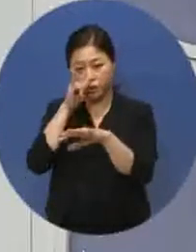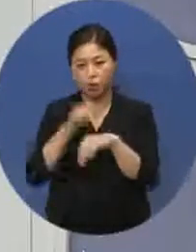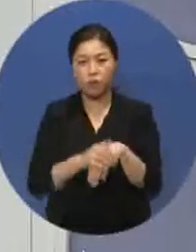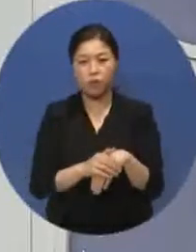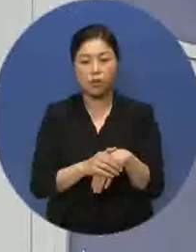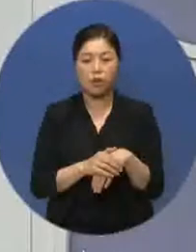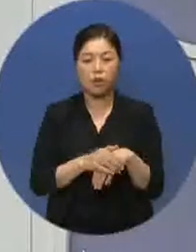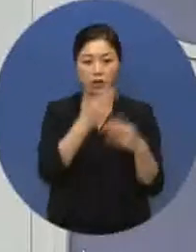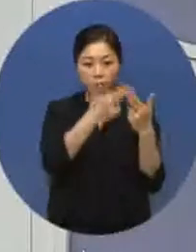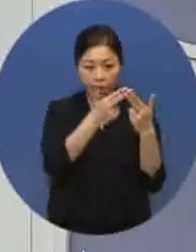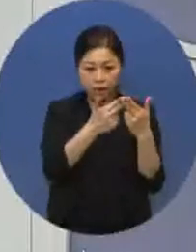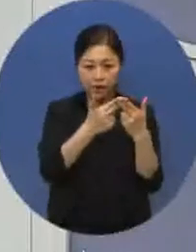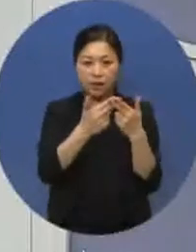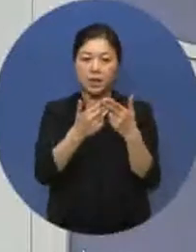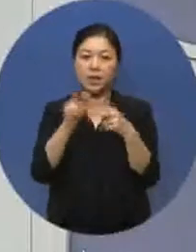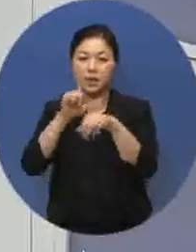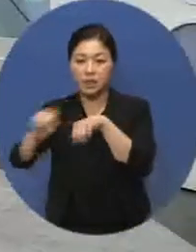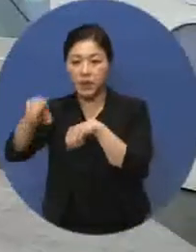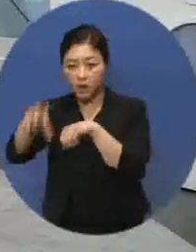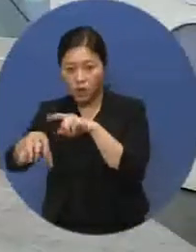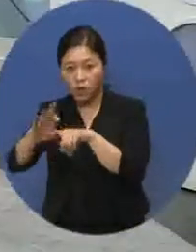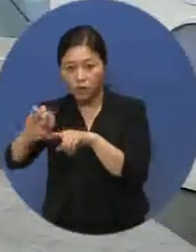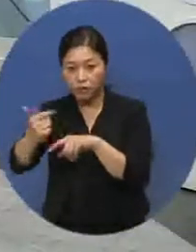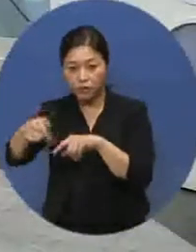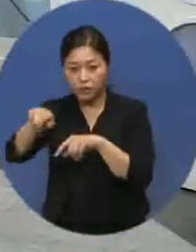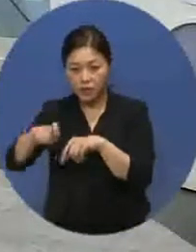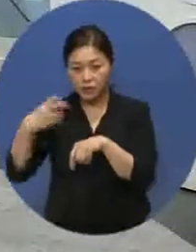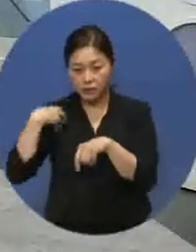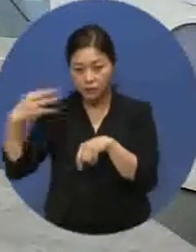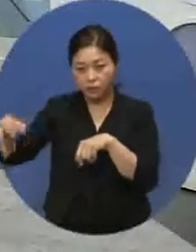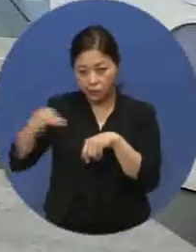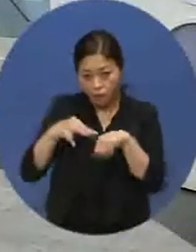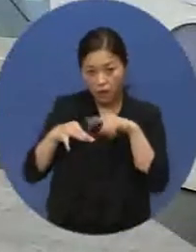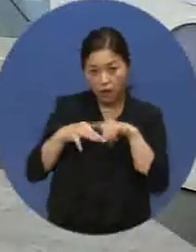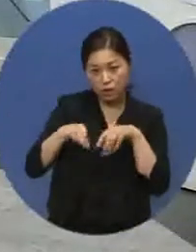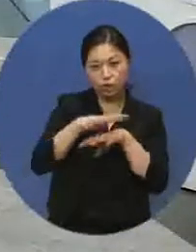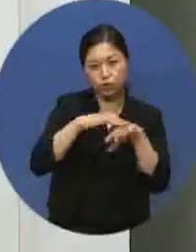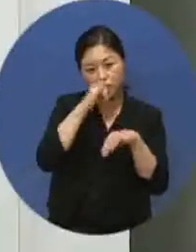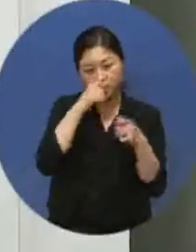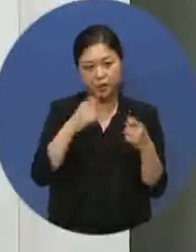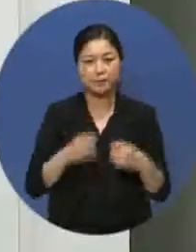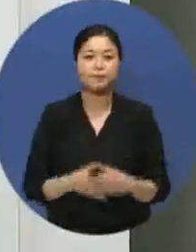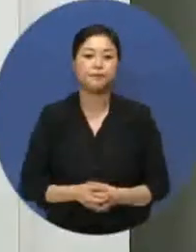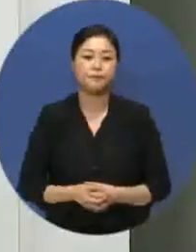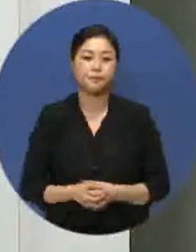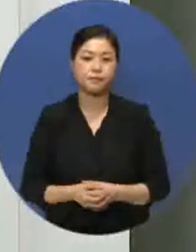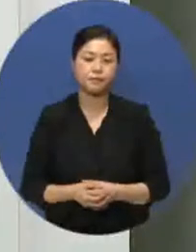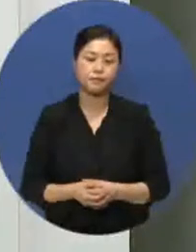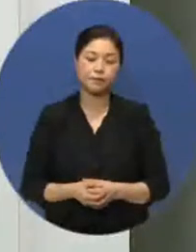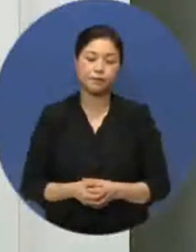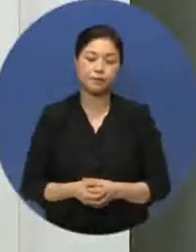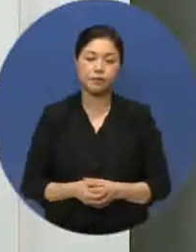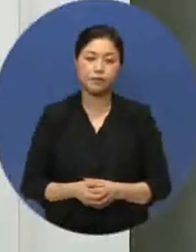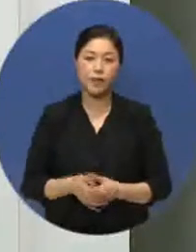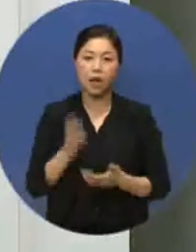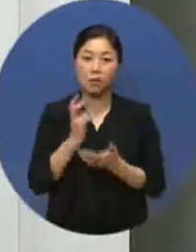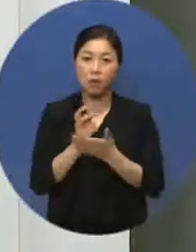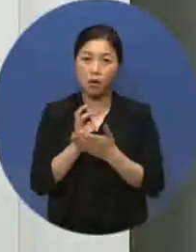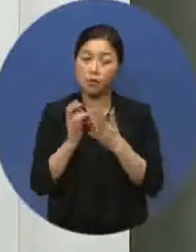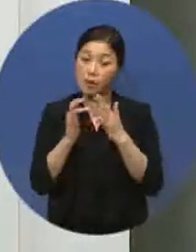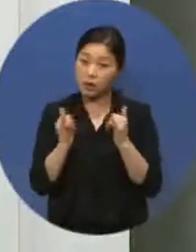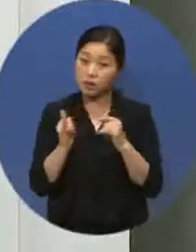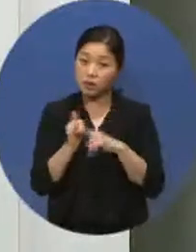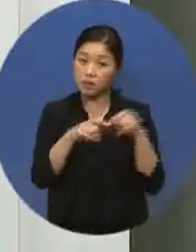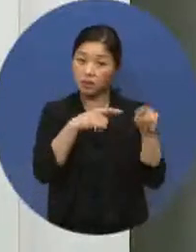지방의 분담금으로 운영되고 있습니다. 이 법조인들이 정계에 많이 진출하고